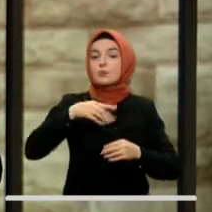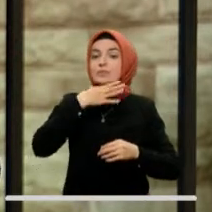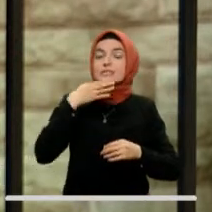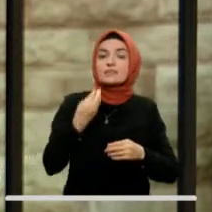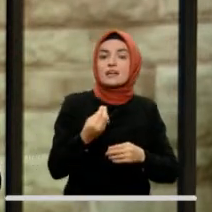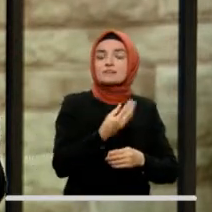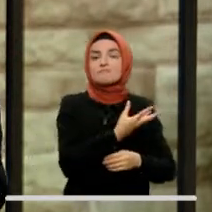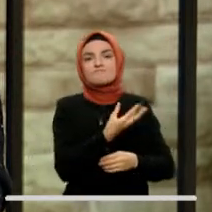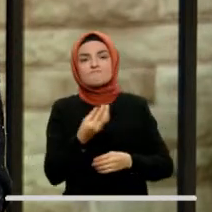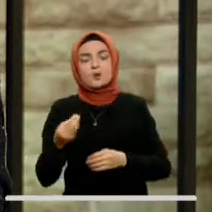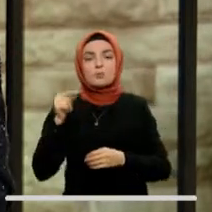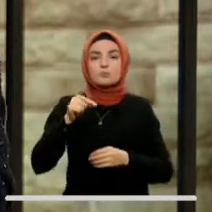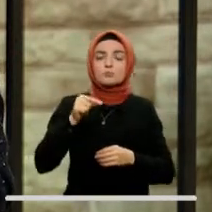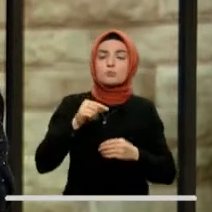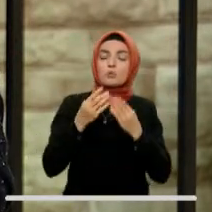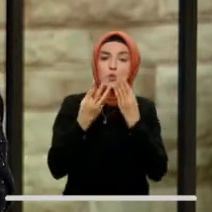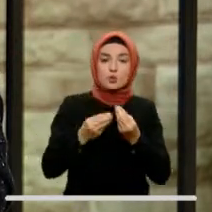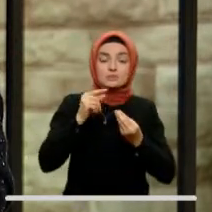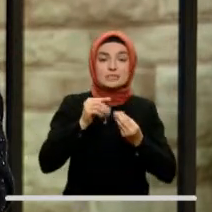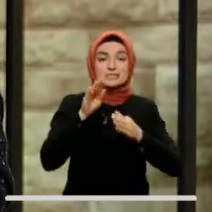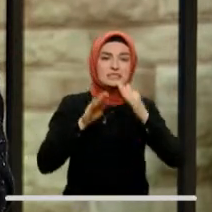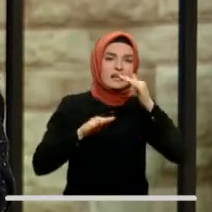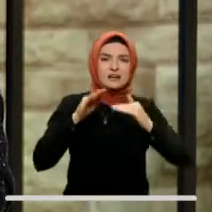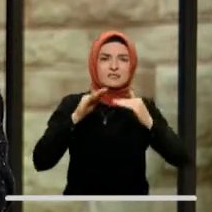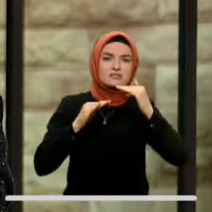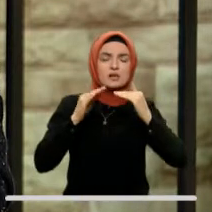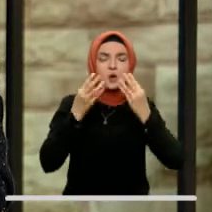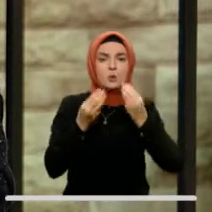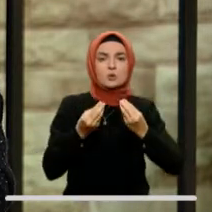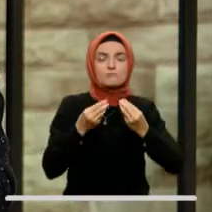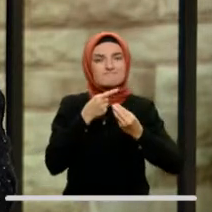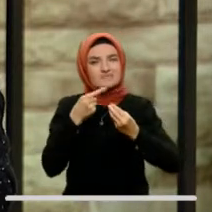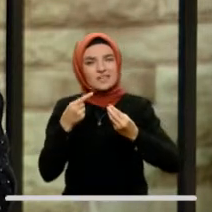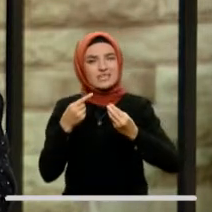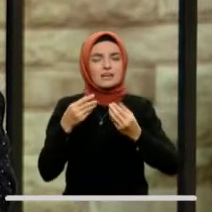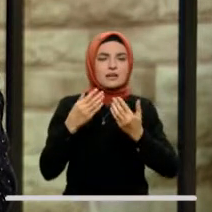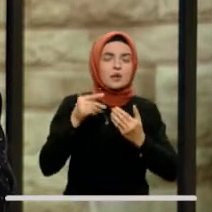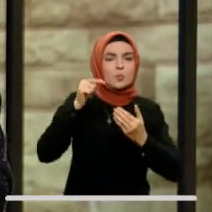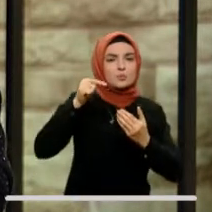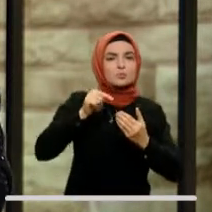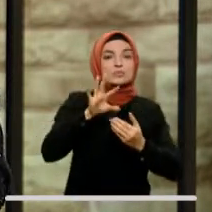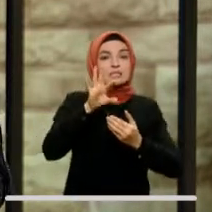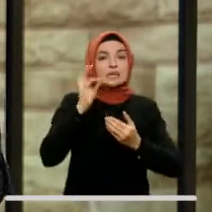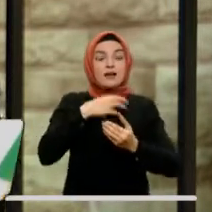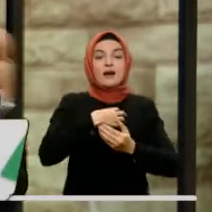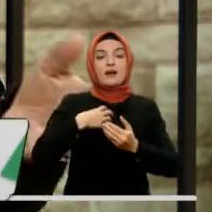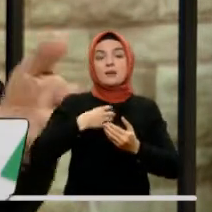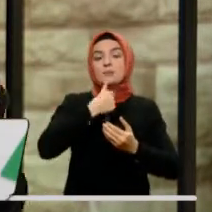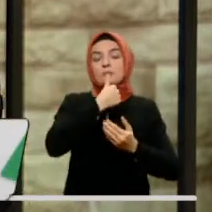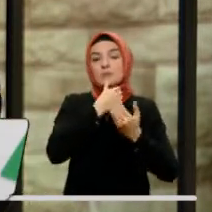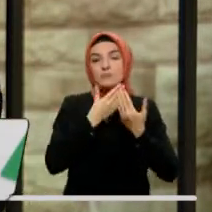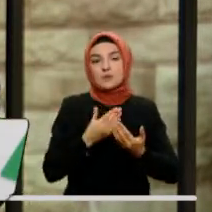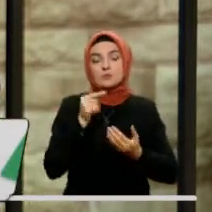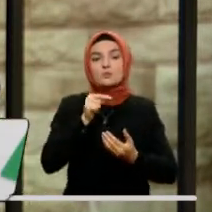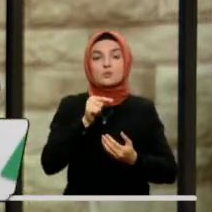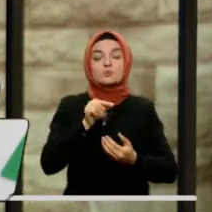noktada tartı kuralları eksik demiyorum ama daha çok bunu seçecek kişiler anne babalar. Anne babaların